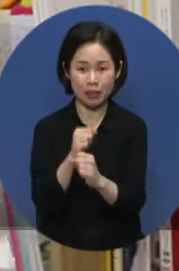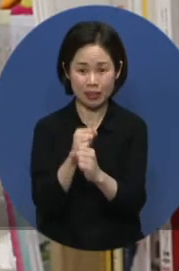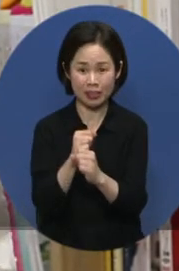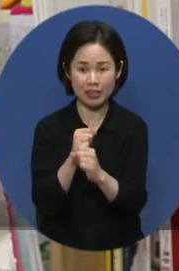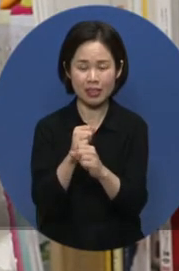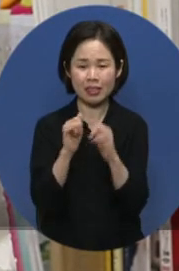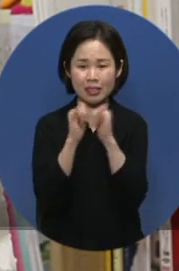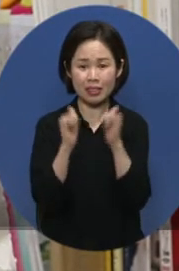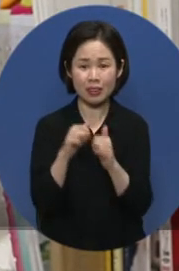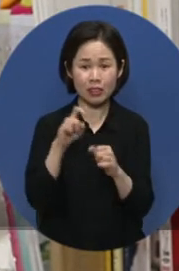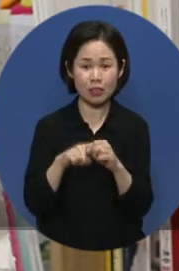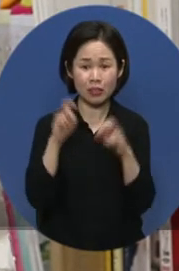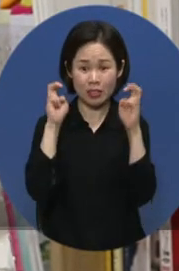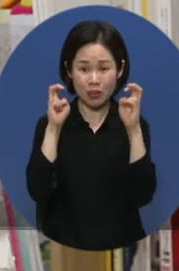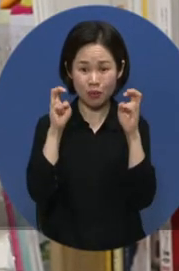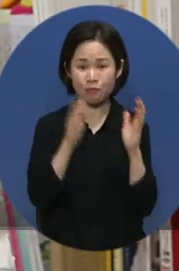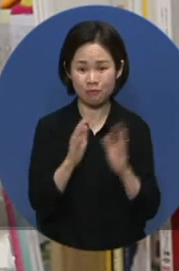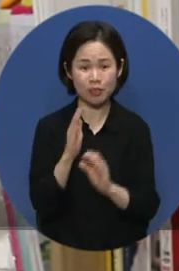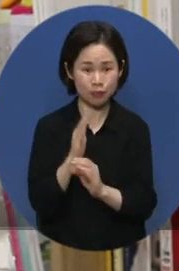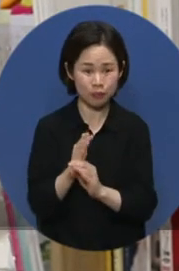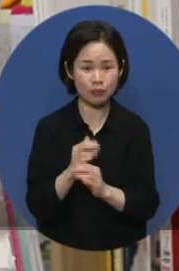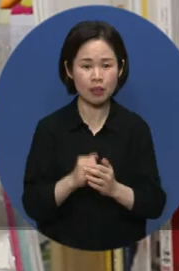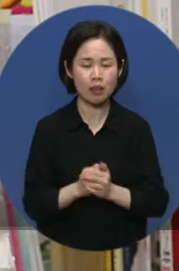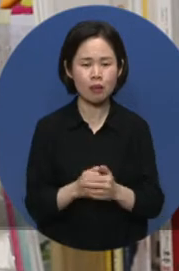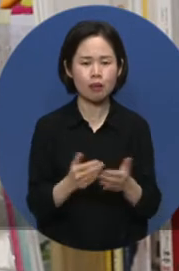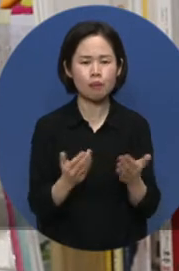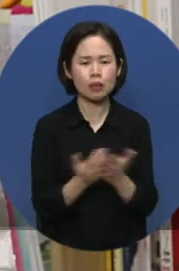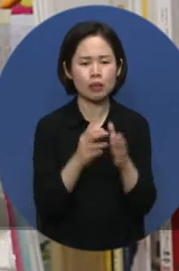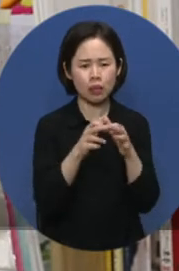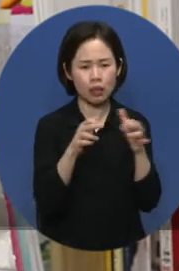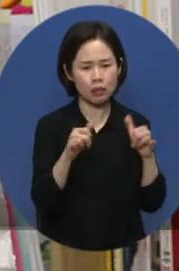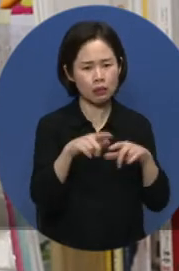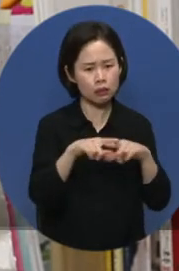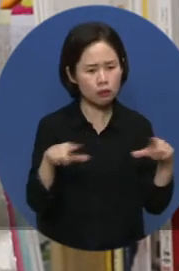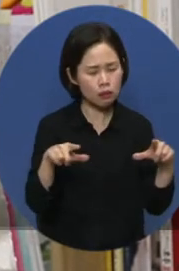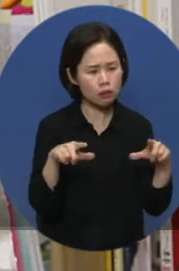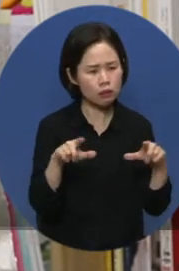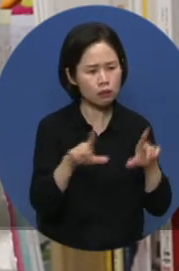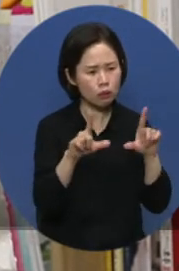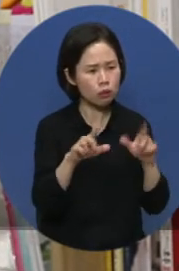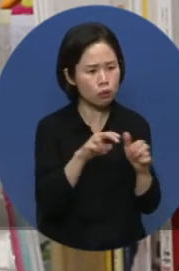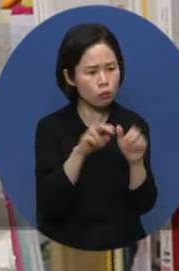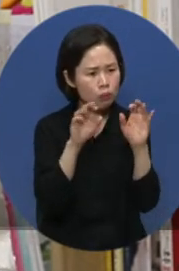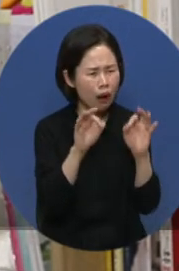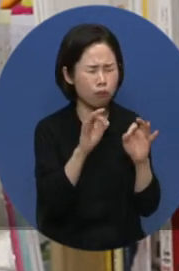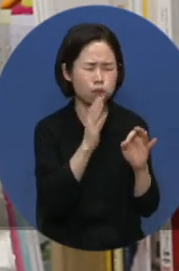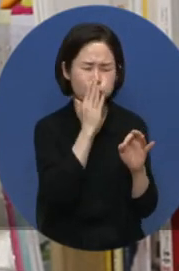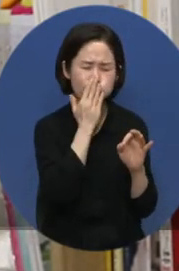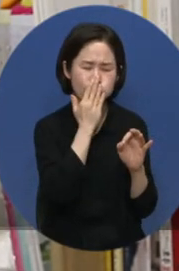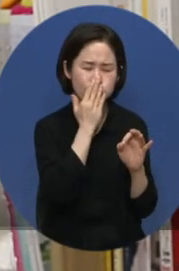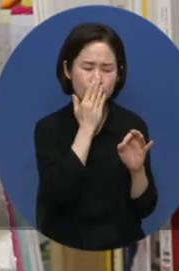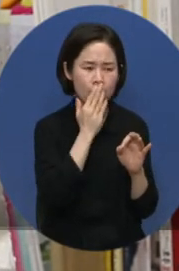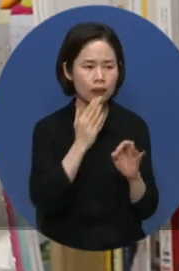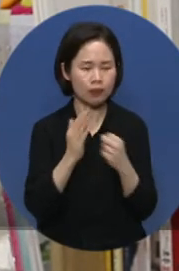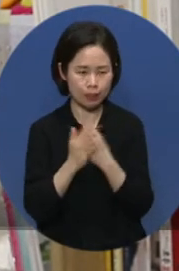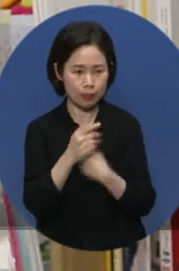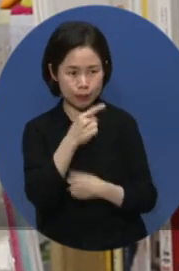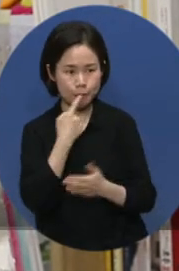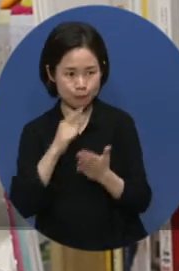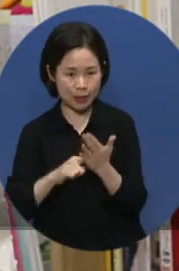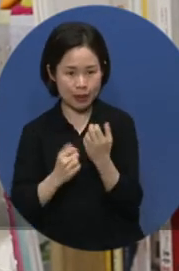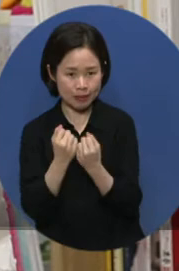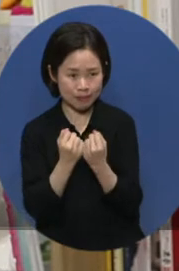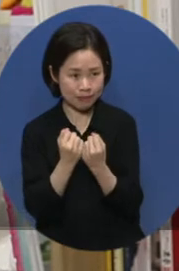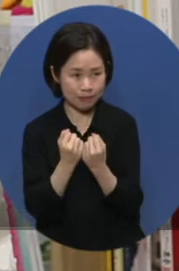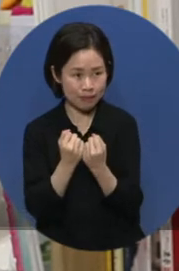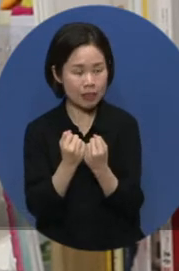기업이고요. 발달장애인들이 일상에서 보게 된 정보를 어려움이 없이 볼 수 이해하고 그걸 일상에 적용할 수